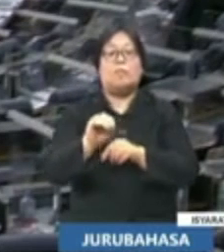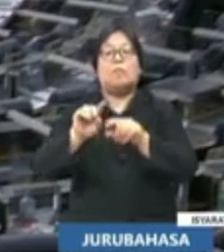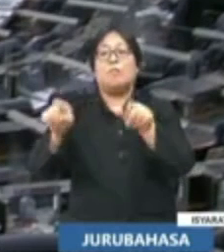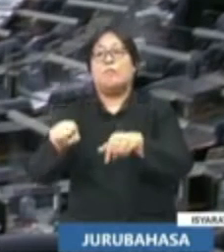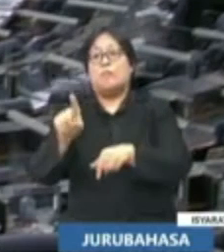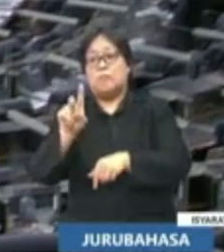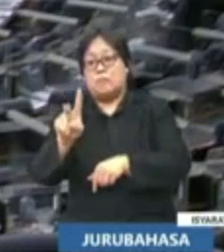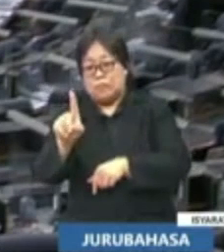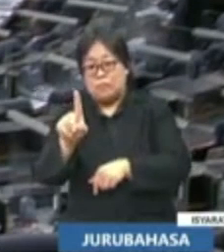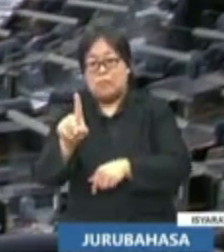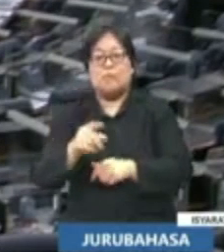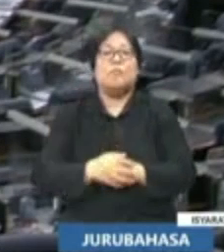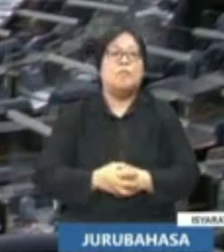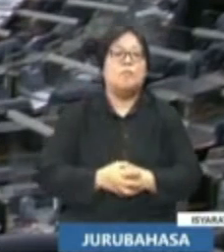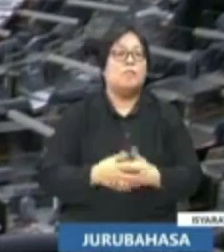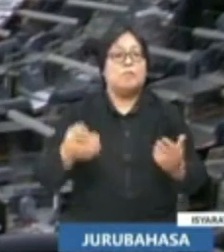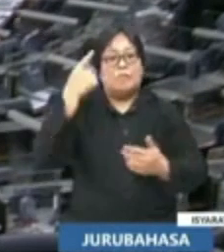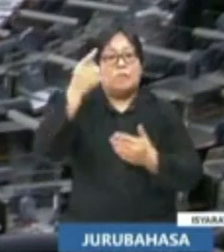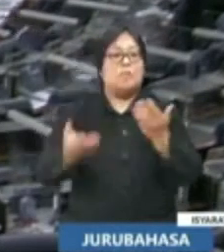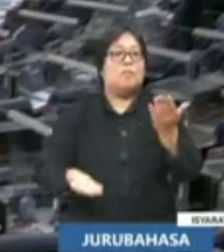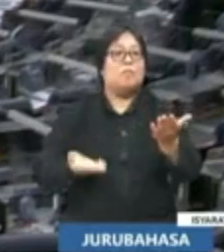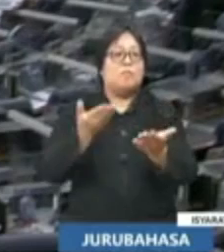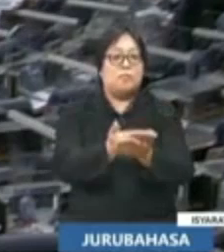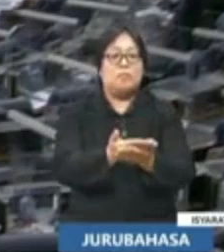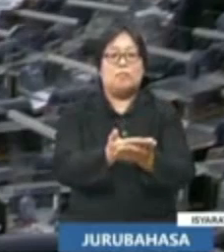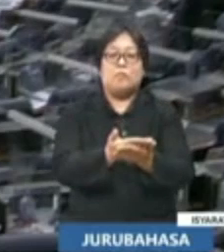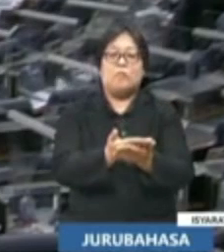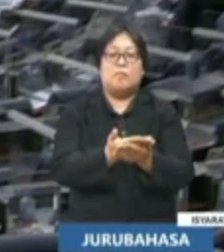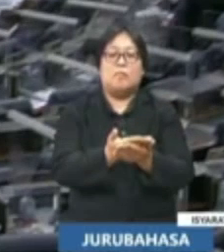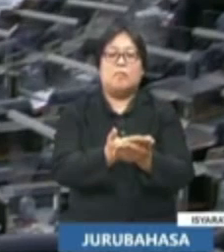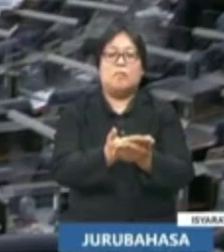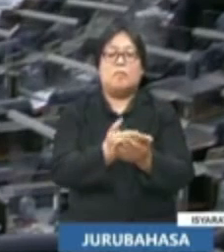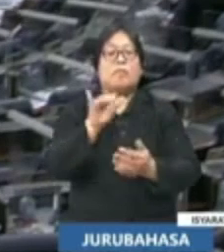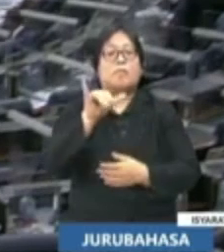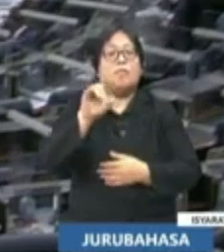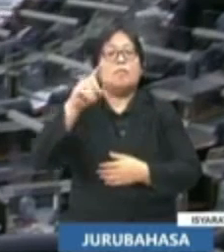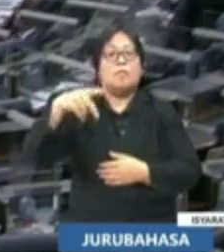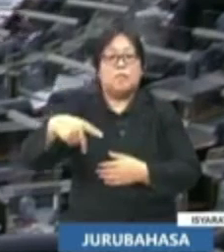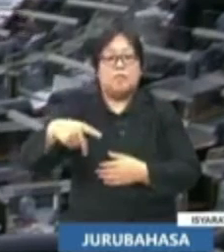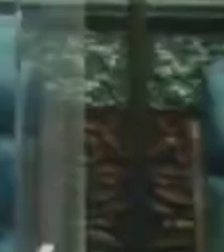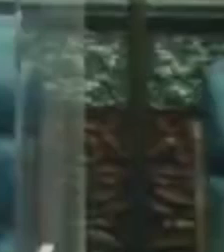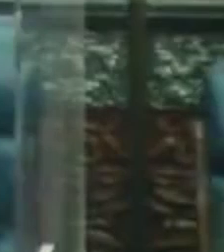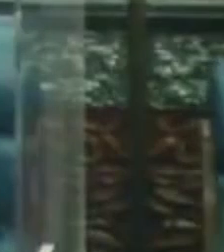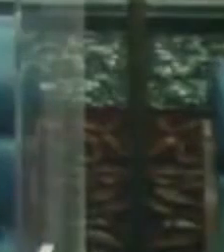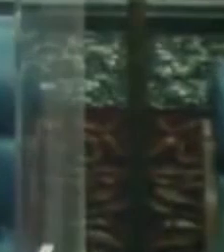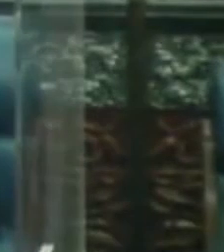91 untuk mencadangkan supaya Yang Dipertua